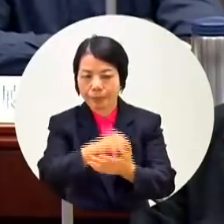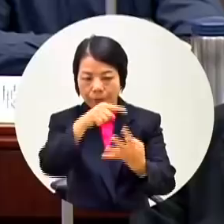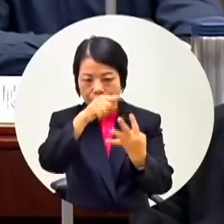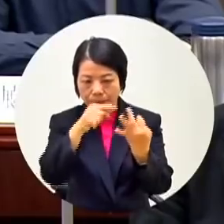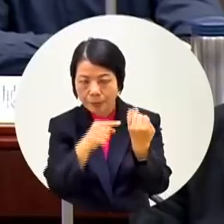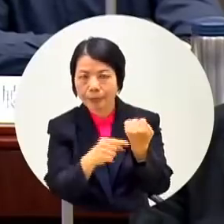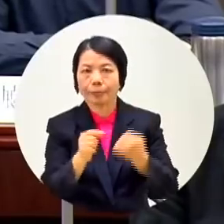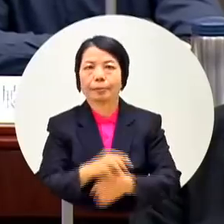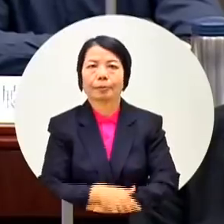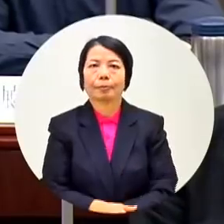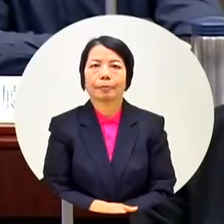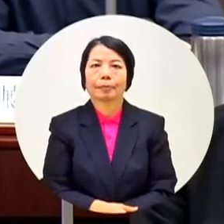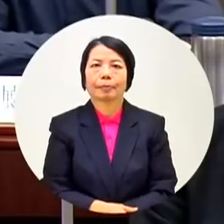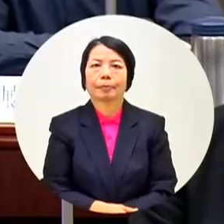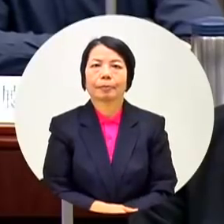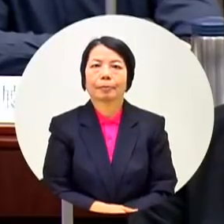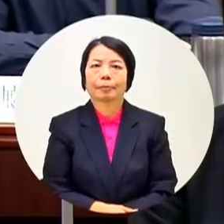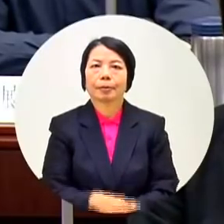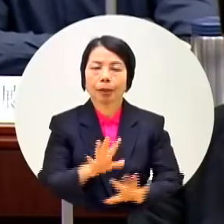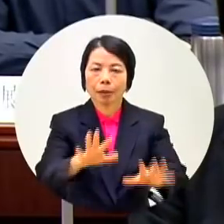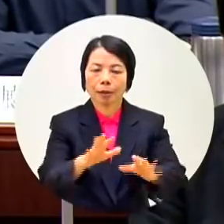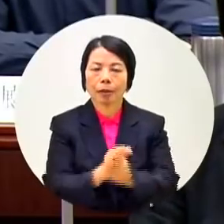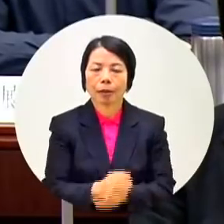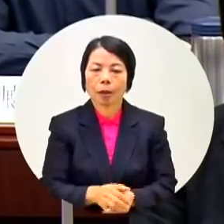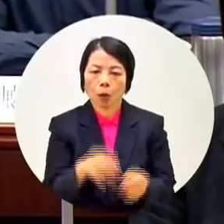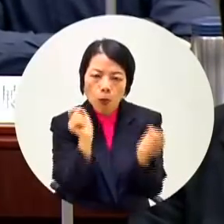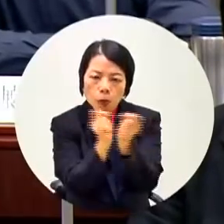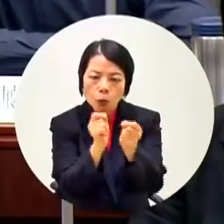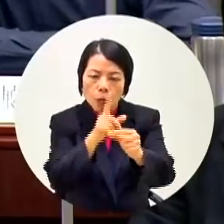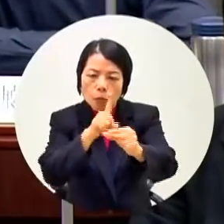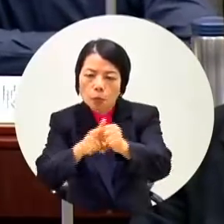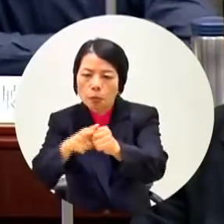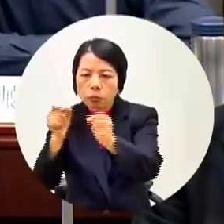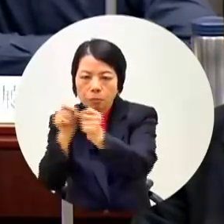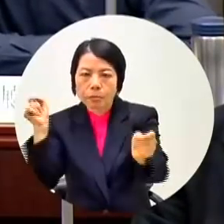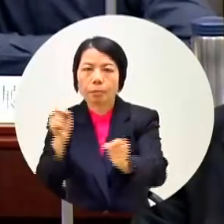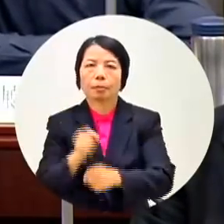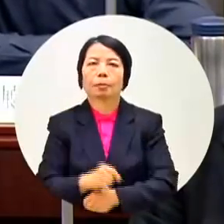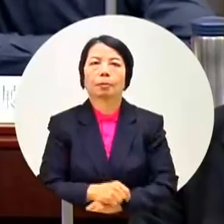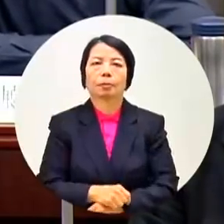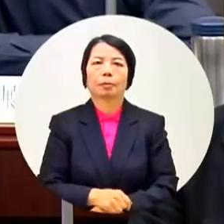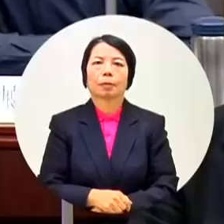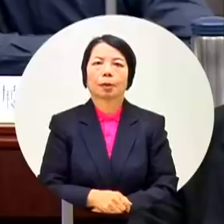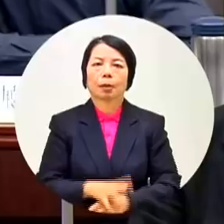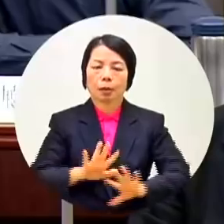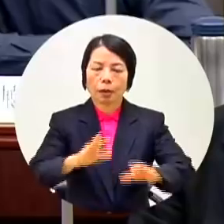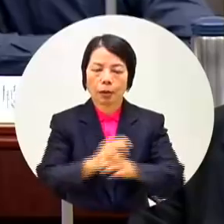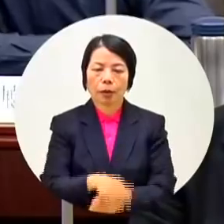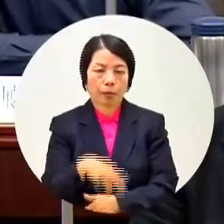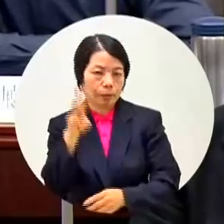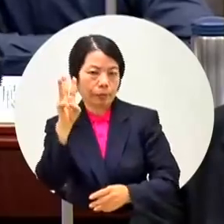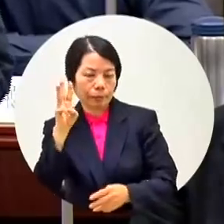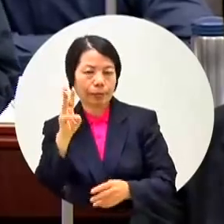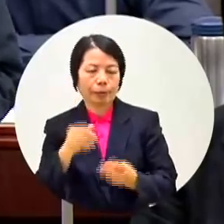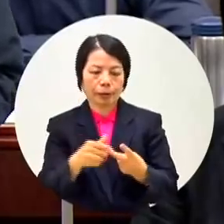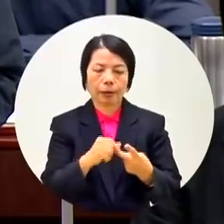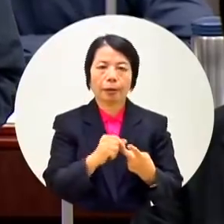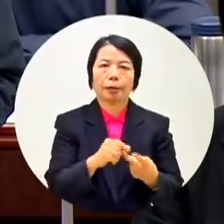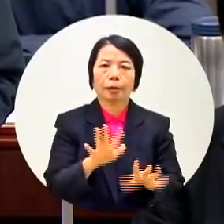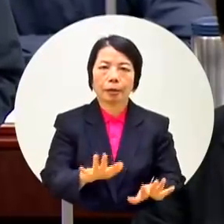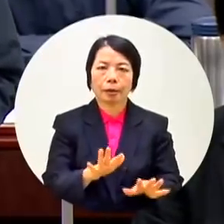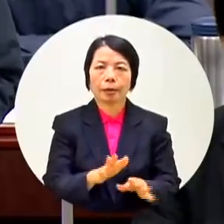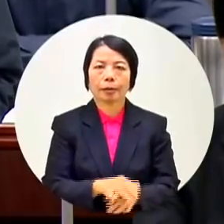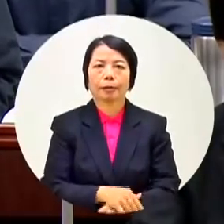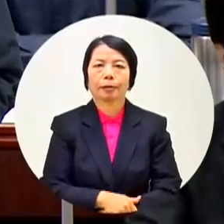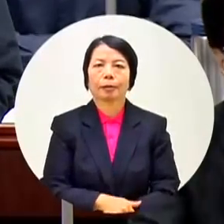短中长啊，我是提出一个宣示性，我是落实性非常高。 无你实际，你适当嘛